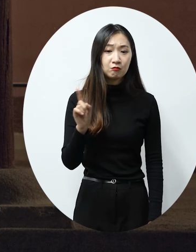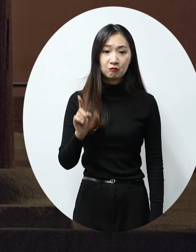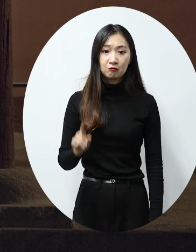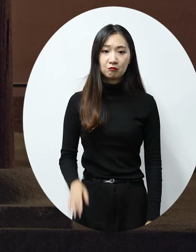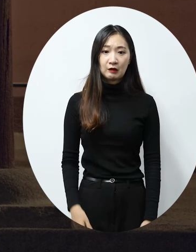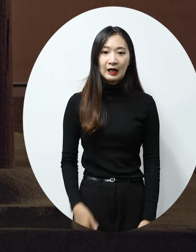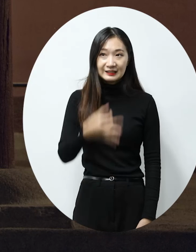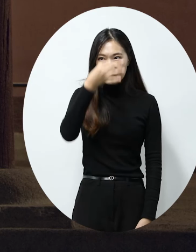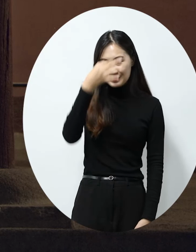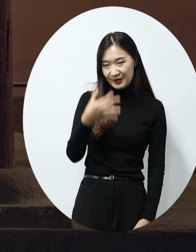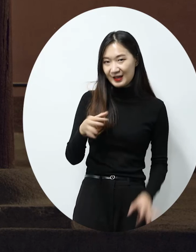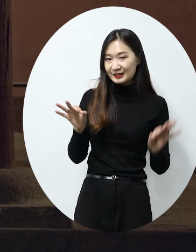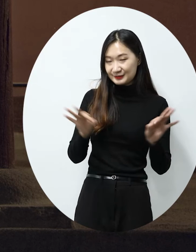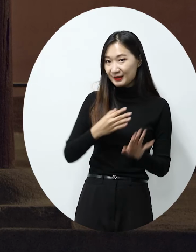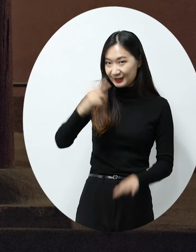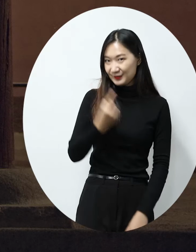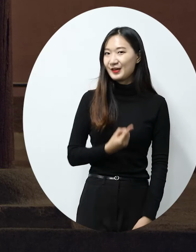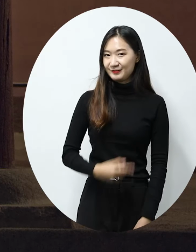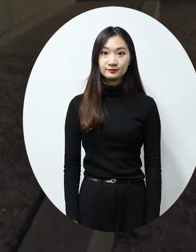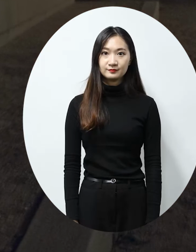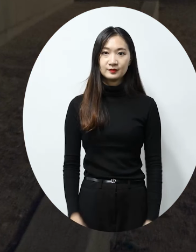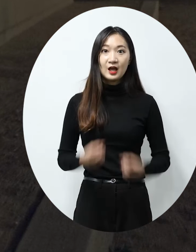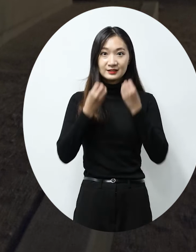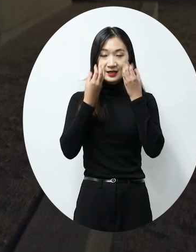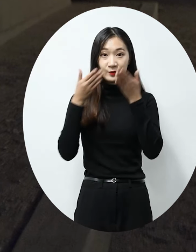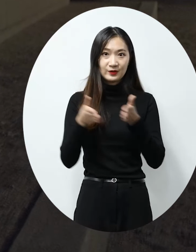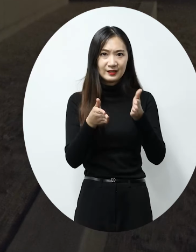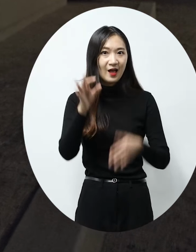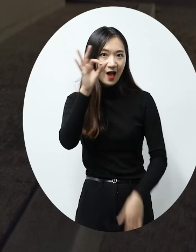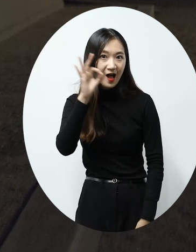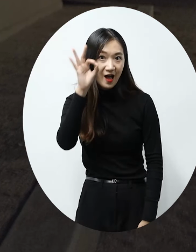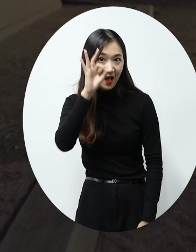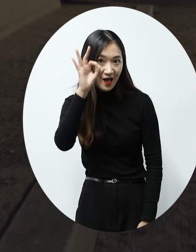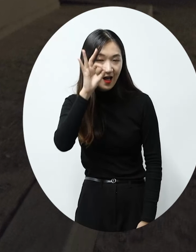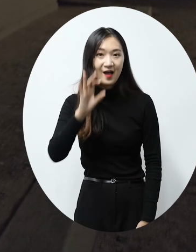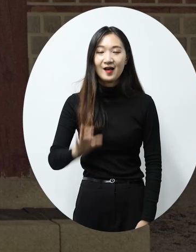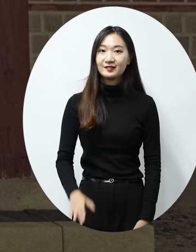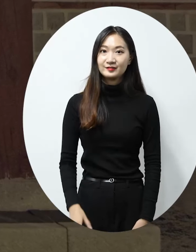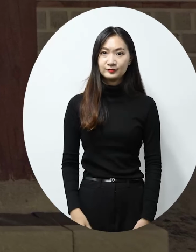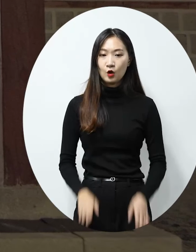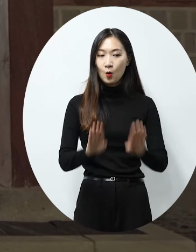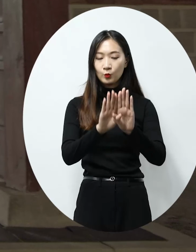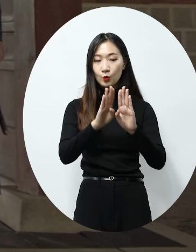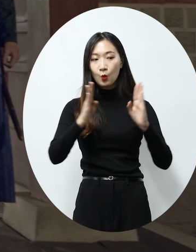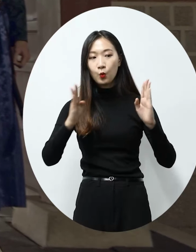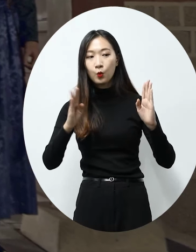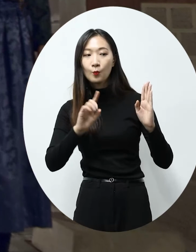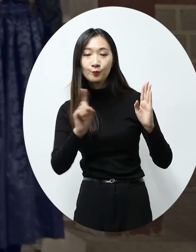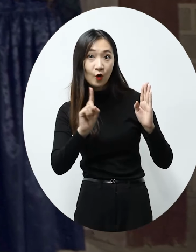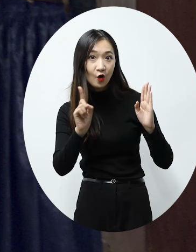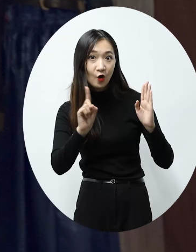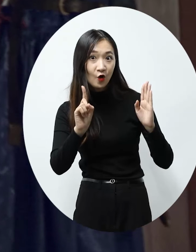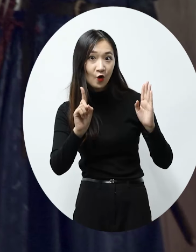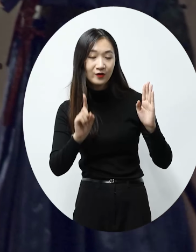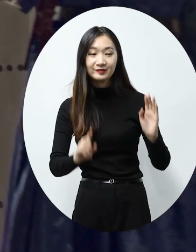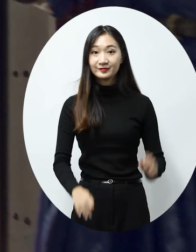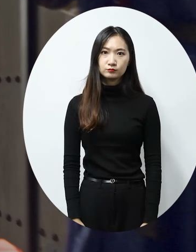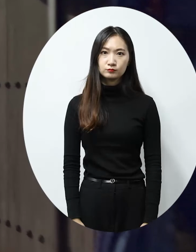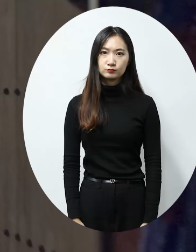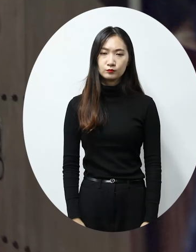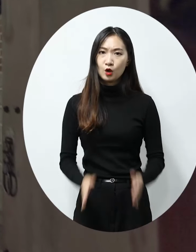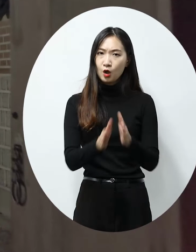죄송해요 금방 다녀올게요 새로운 길을 찾아 나섰습니다 이 문 너머엔 무엇이 있을까요?